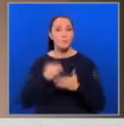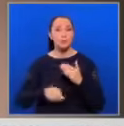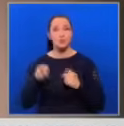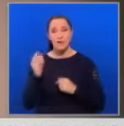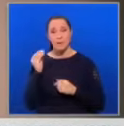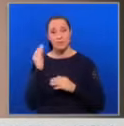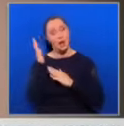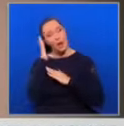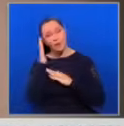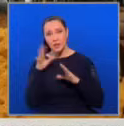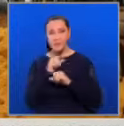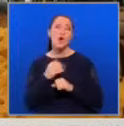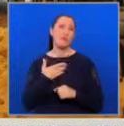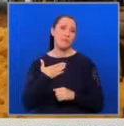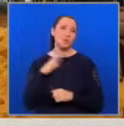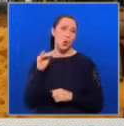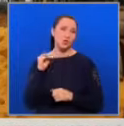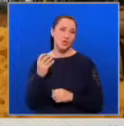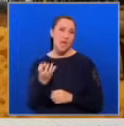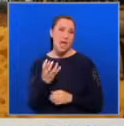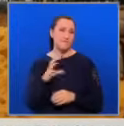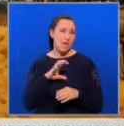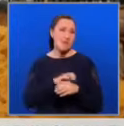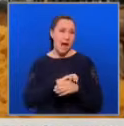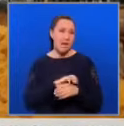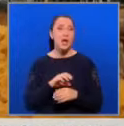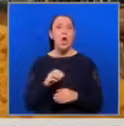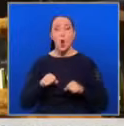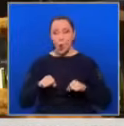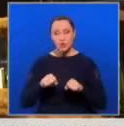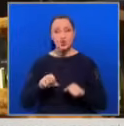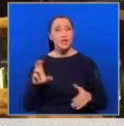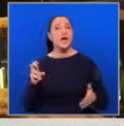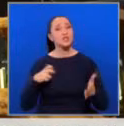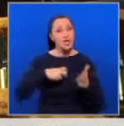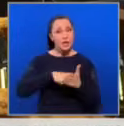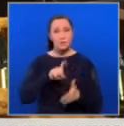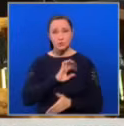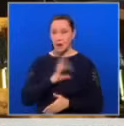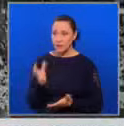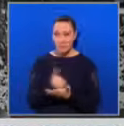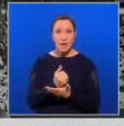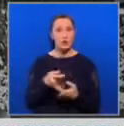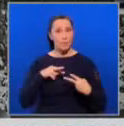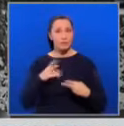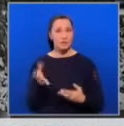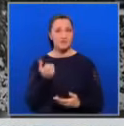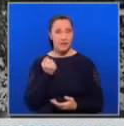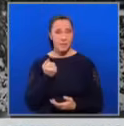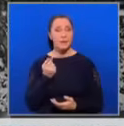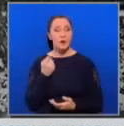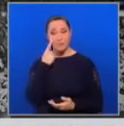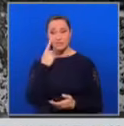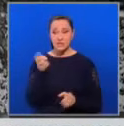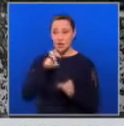бебе айде нас кучета наяли количката е че ха не можаха да я намерят обратно за да за да си я вземем те опитват да се